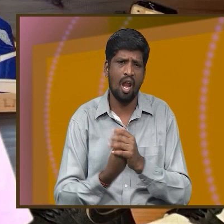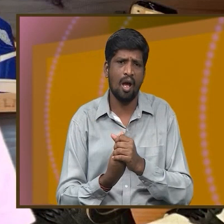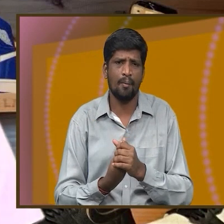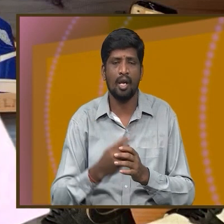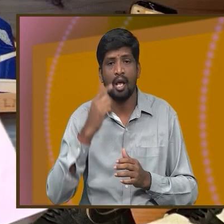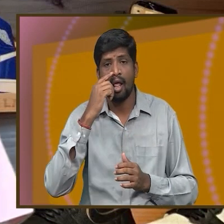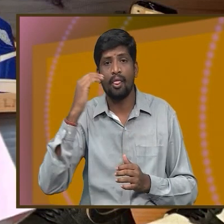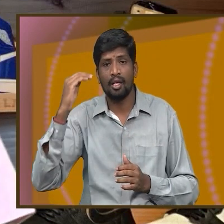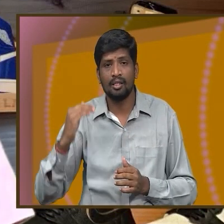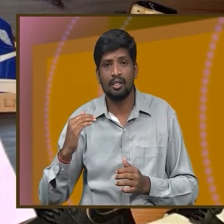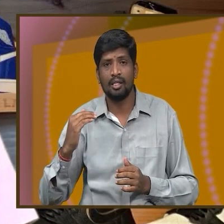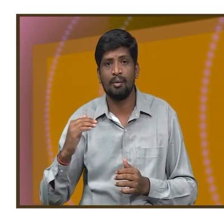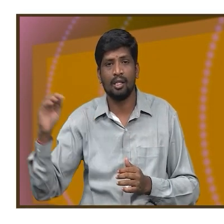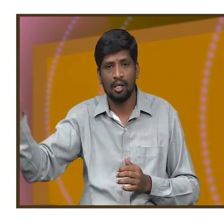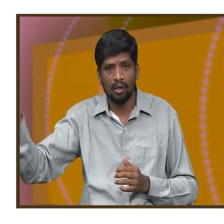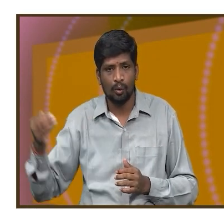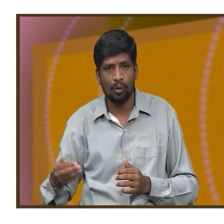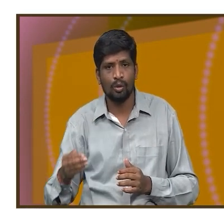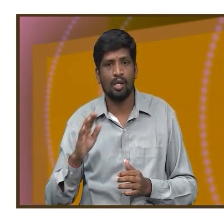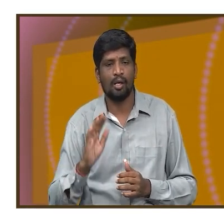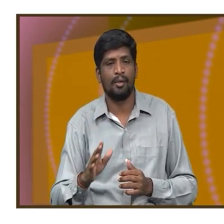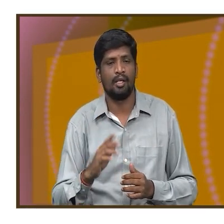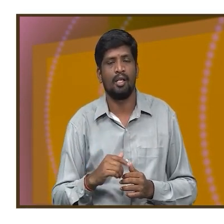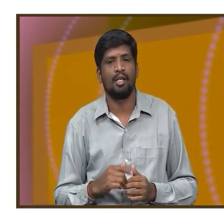அந்த சிறுமியை கண்டிப்பாக ஒரு நாள் நாம் பார்க்க வேண்டும் சென்று,